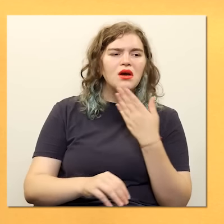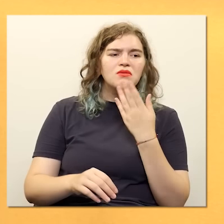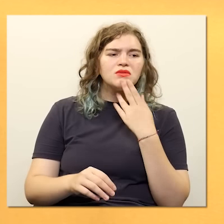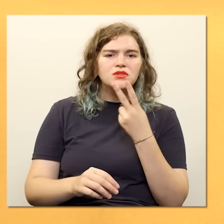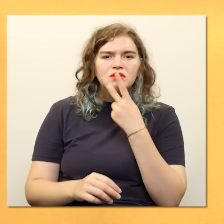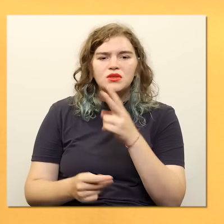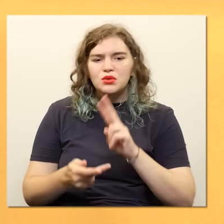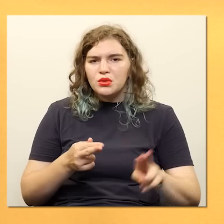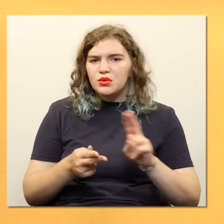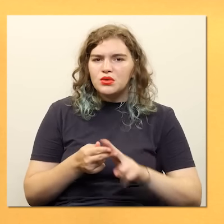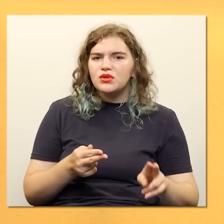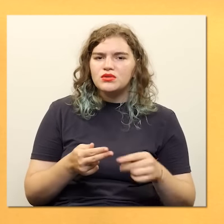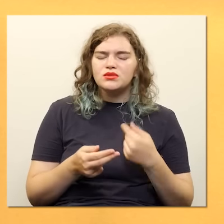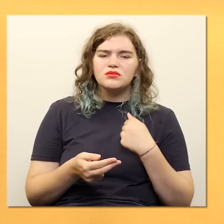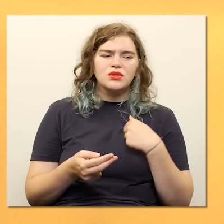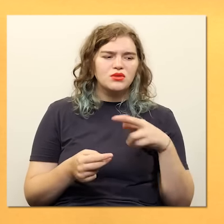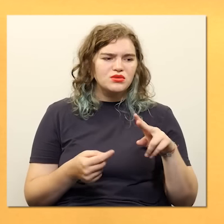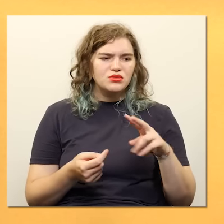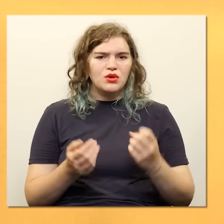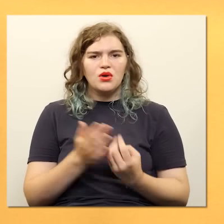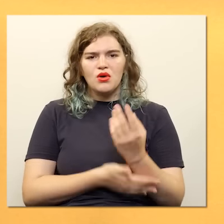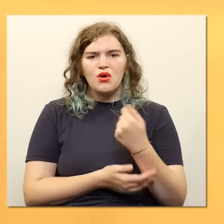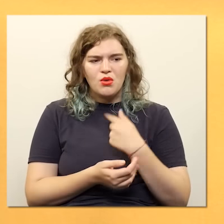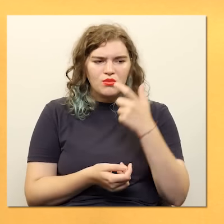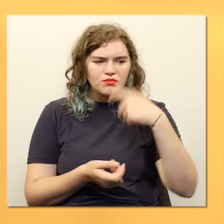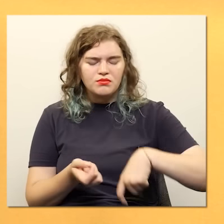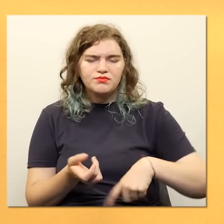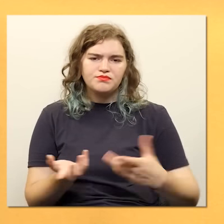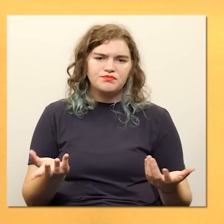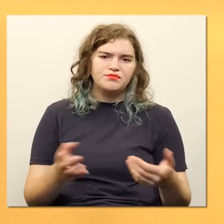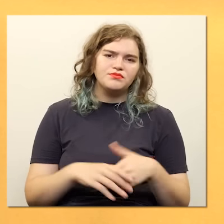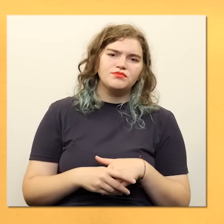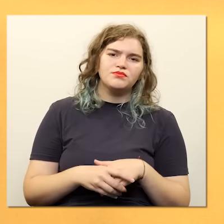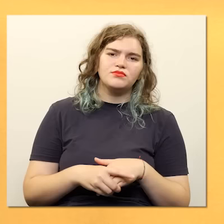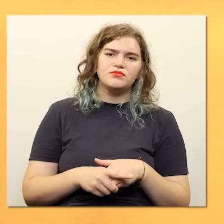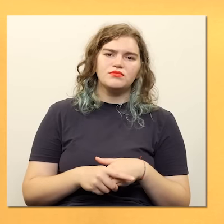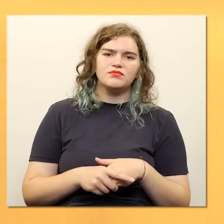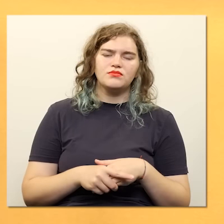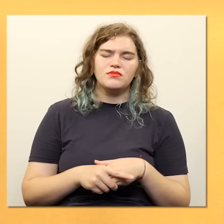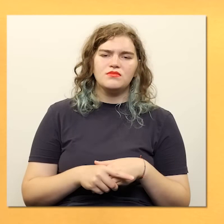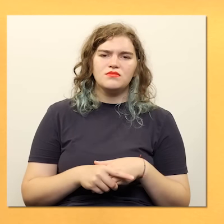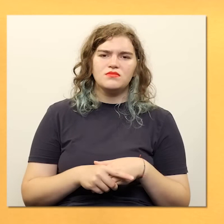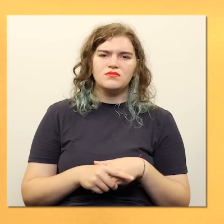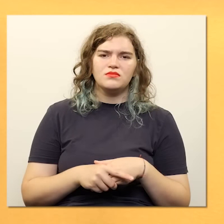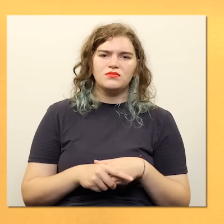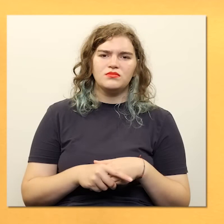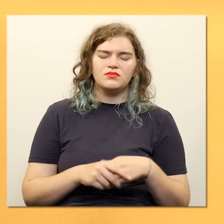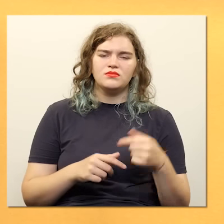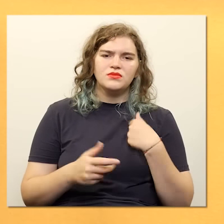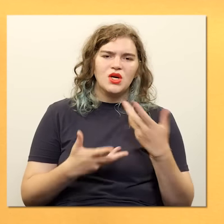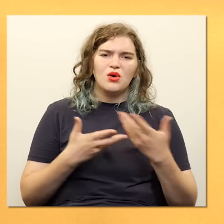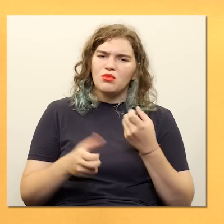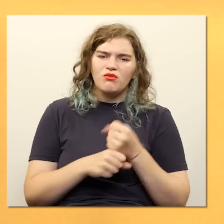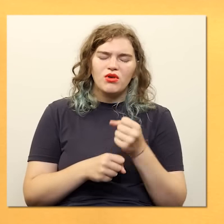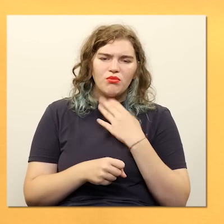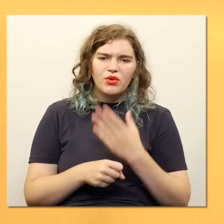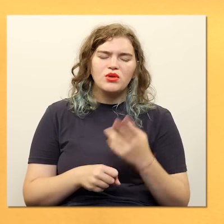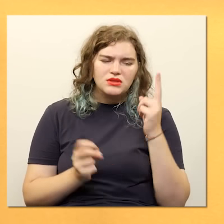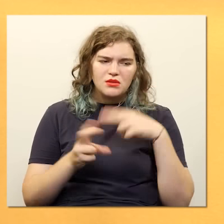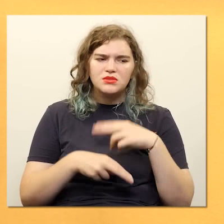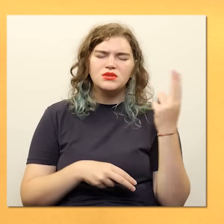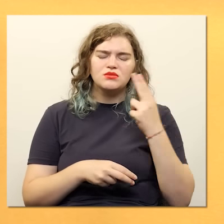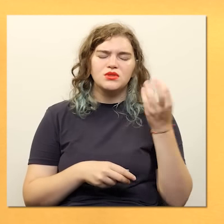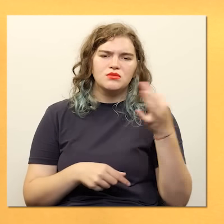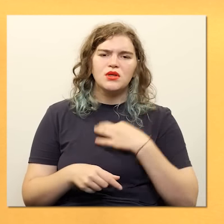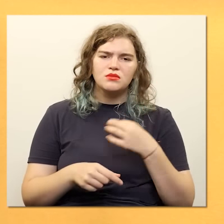în localitate și să facă cunoștință cu sora asta nouă care a venit acum. Și am înțeles un mesaj de la